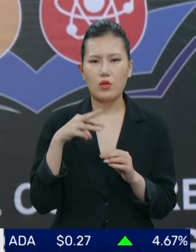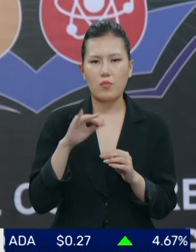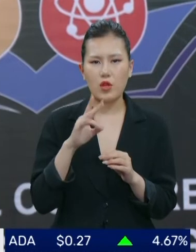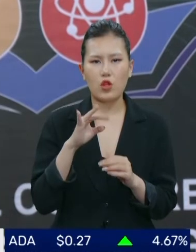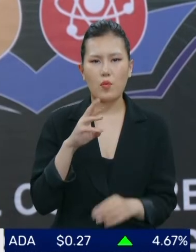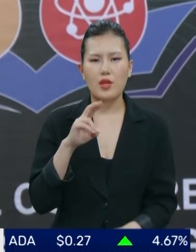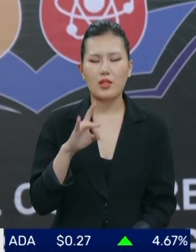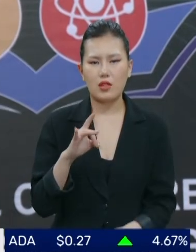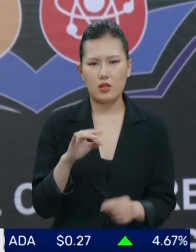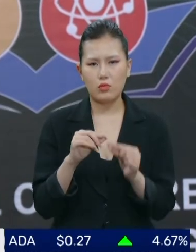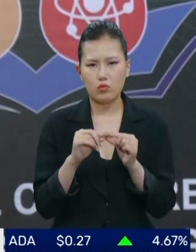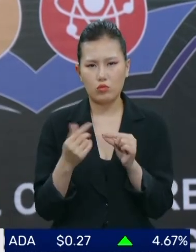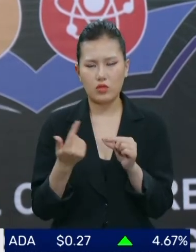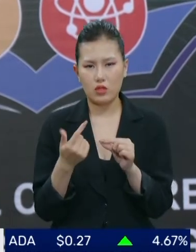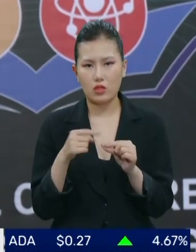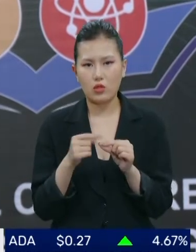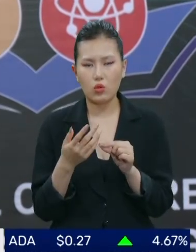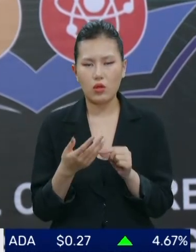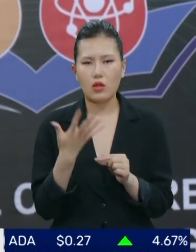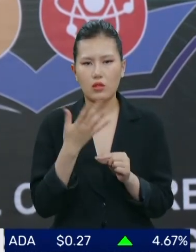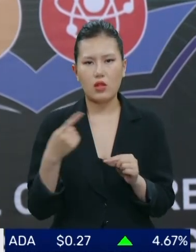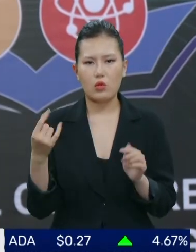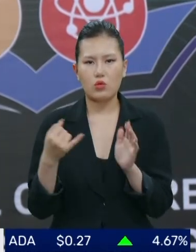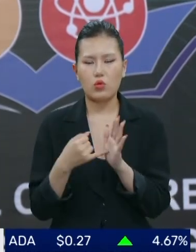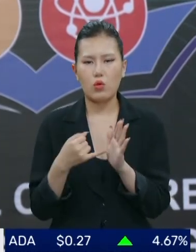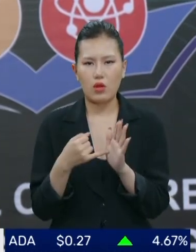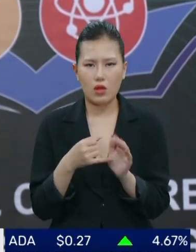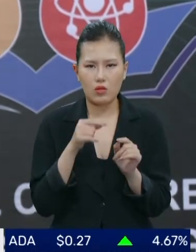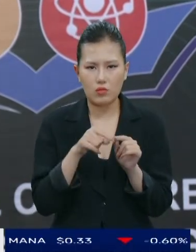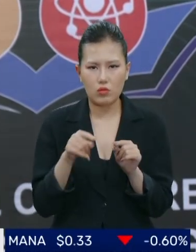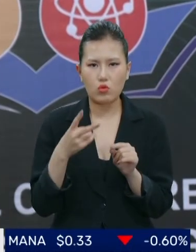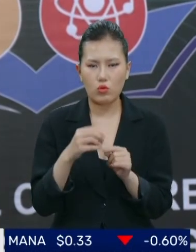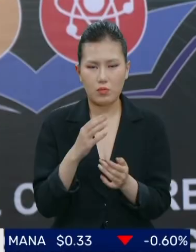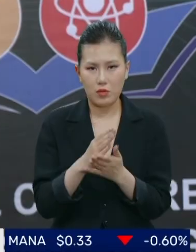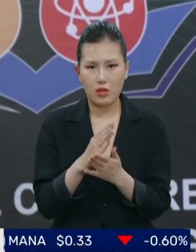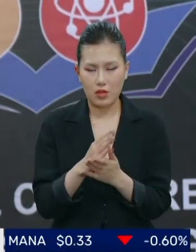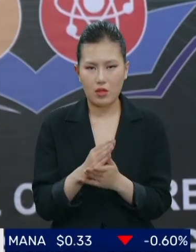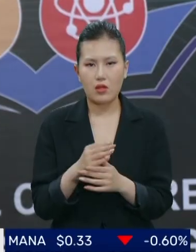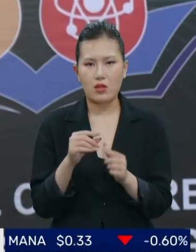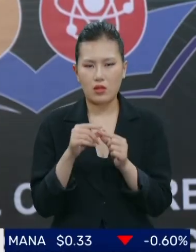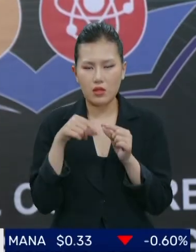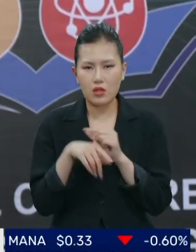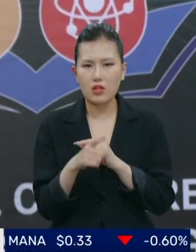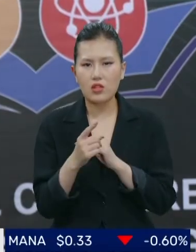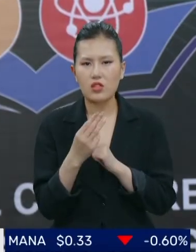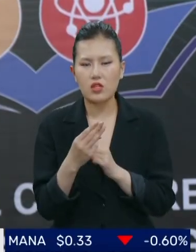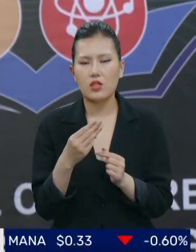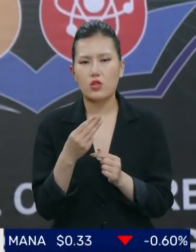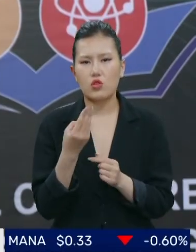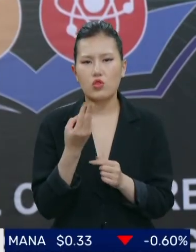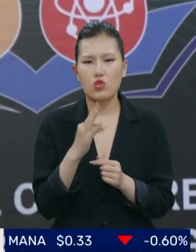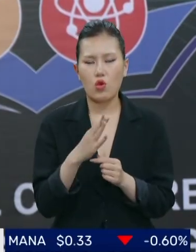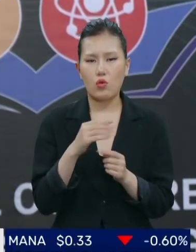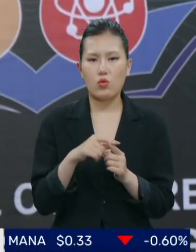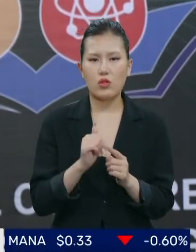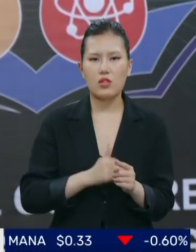байгаа. А тэр ялцсан нийт ойролцоо 5-6 үетэй. А тэр голтон байгаа нэг материал нь тэр хамгийн төв материал буюу ичгтэй